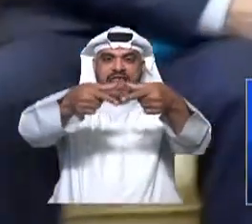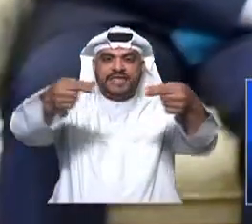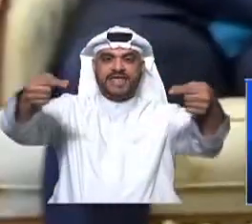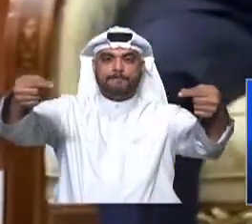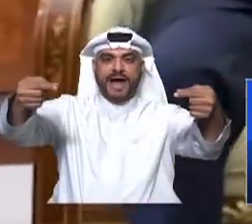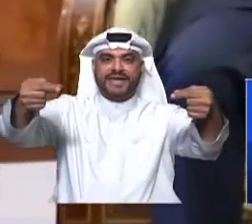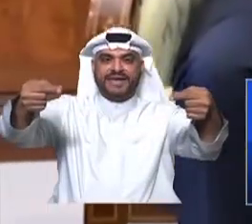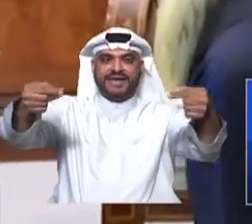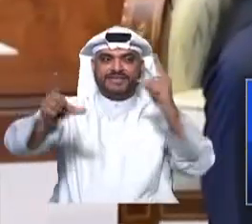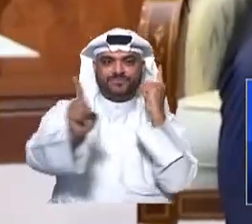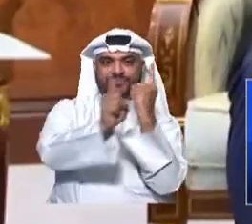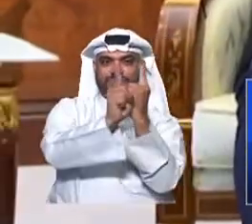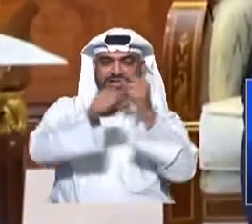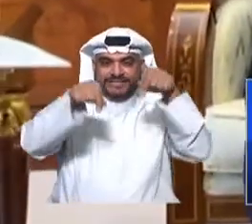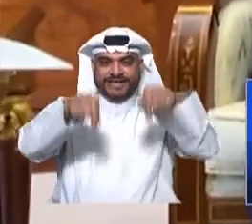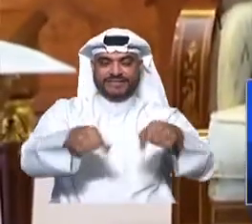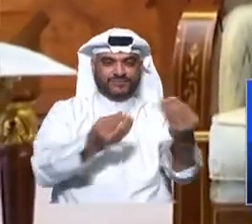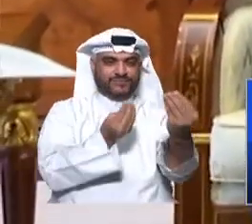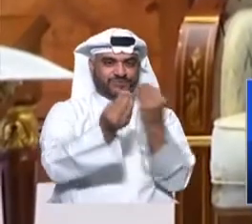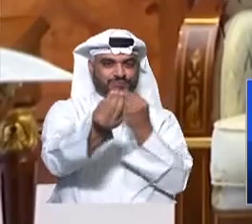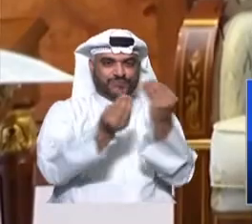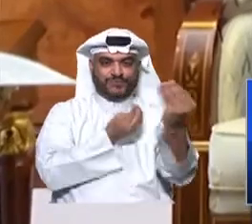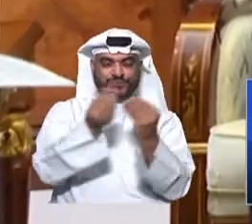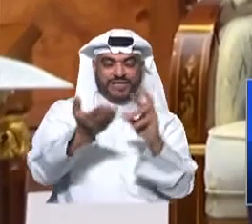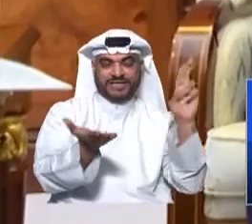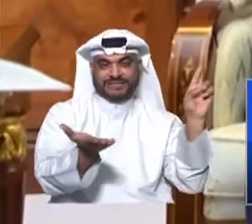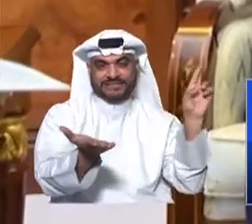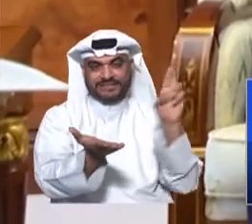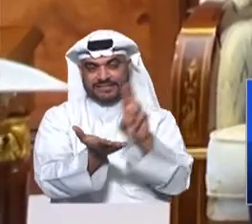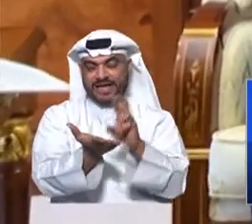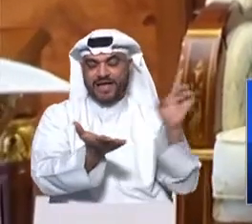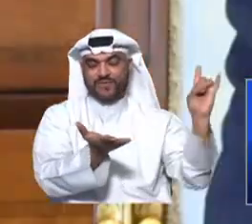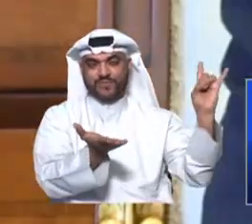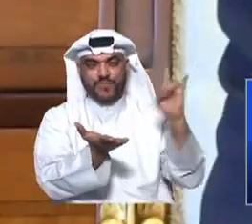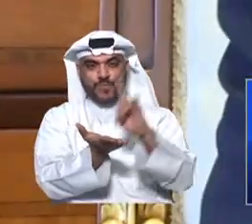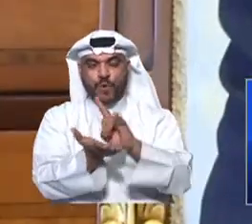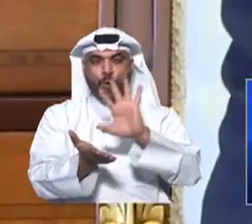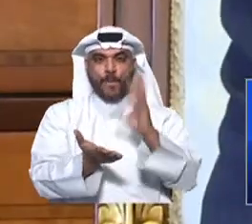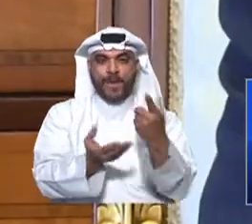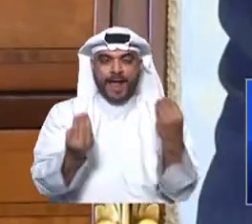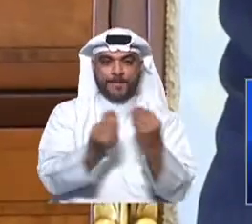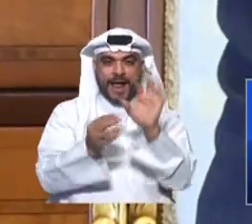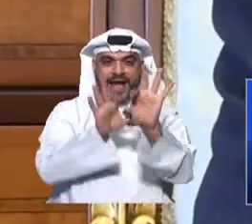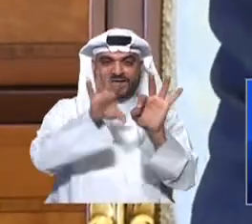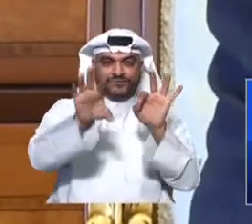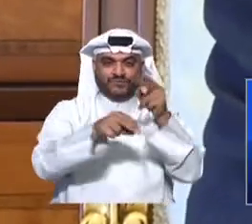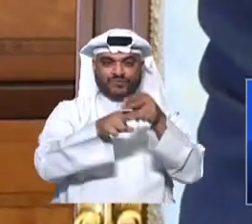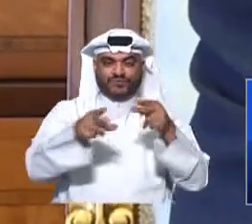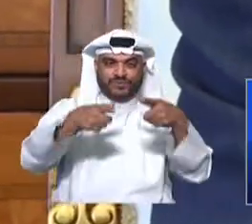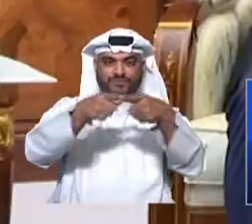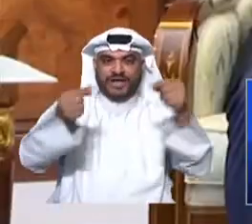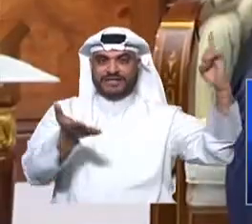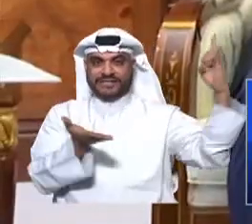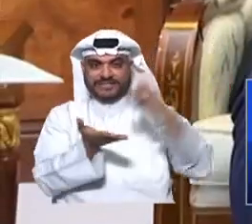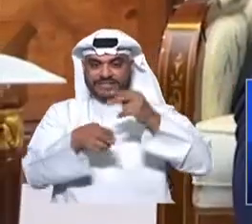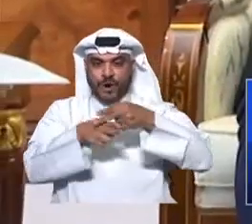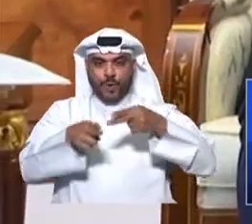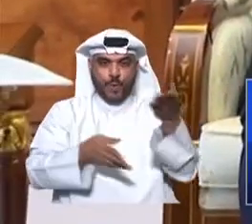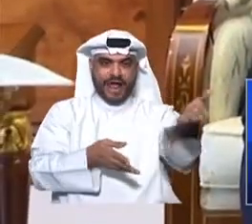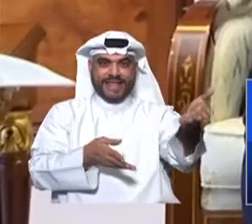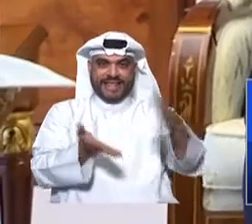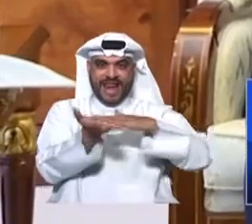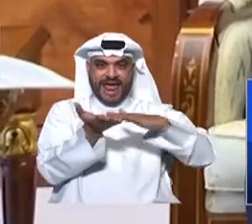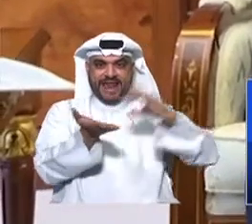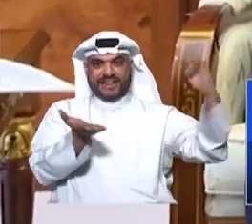تارو اليوم، وذلك بمناسبة الزيارة الرسمية التي يقوم بها والوفد المرافق له إلى البلاد. وجرى خلال اللقاء